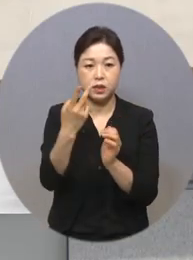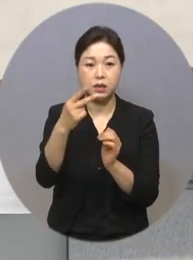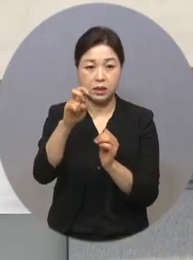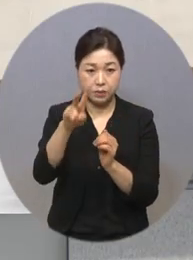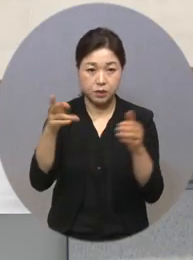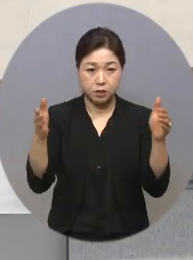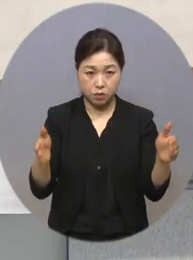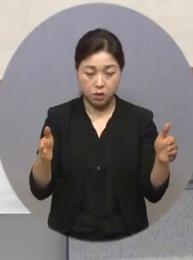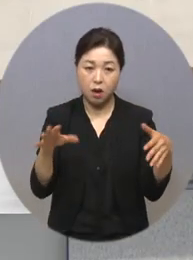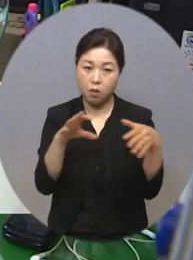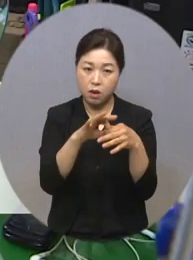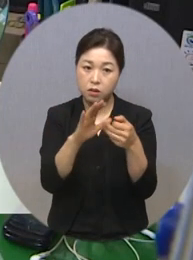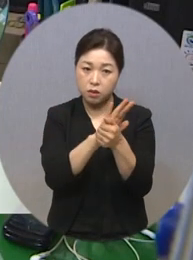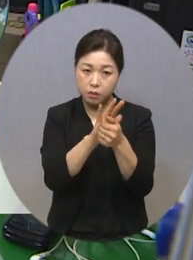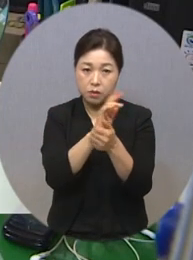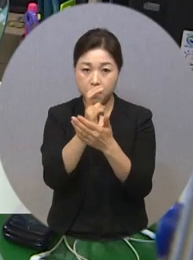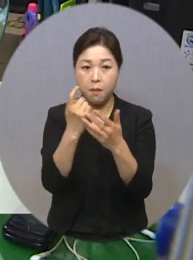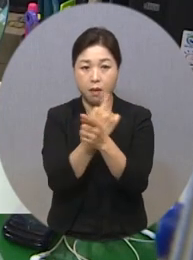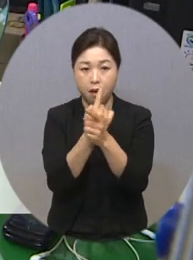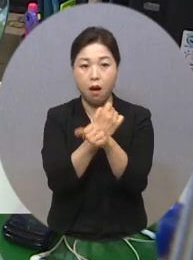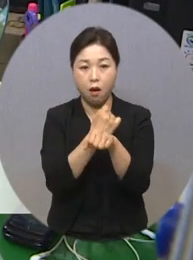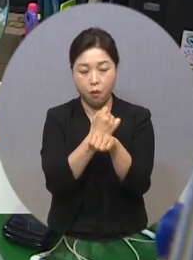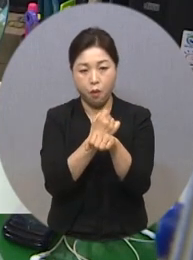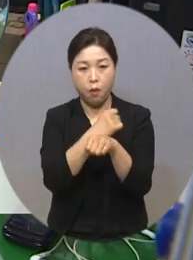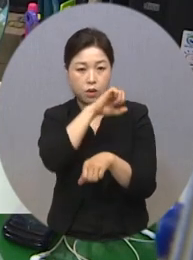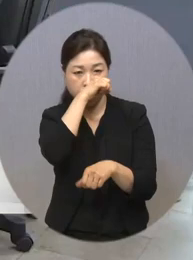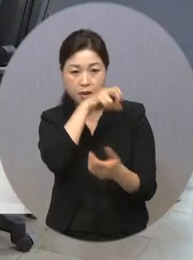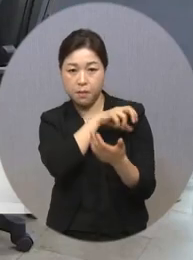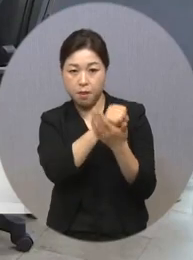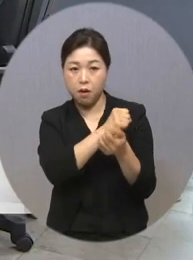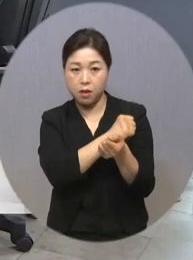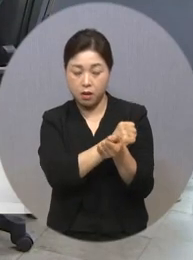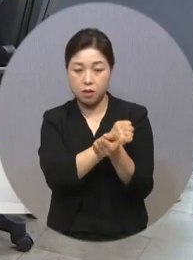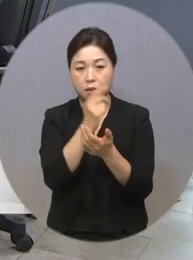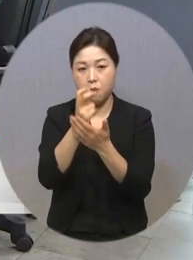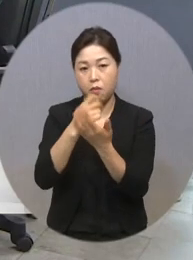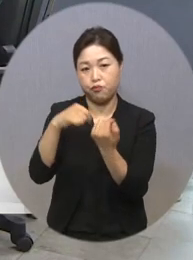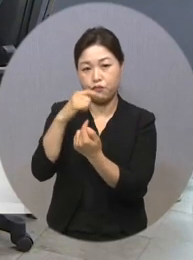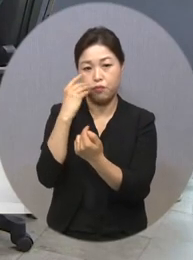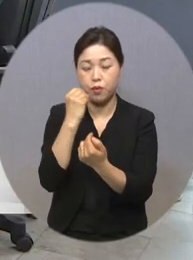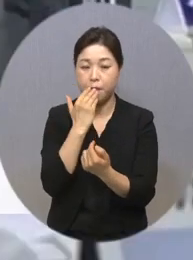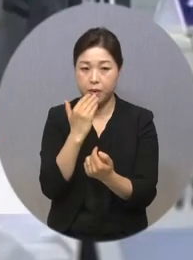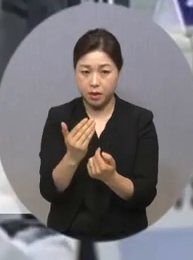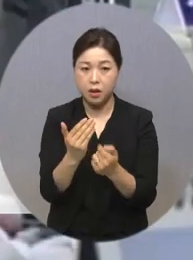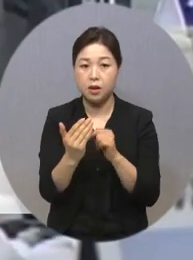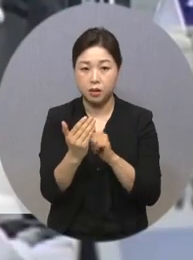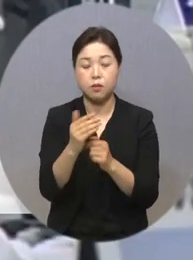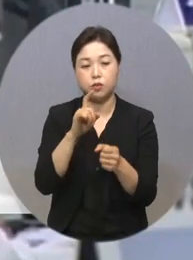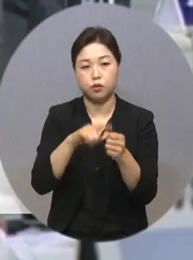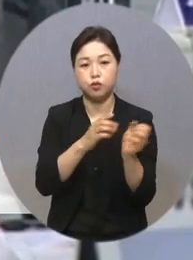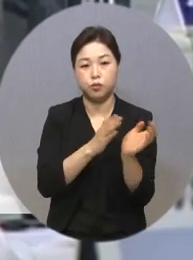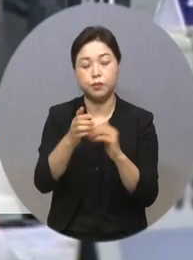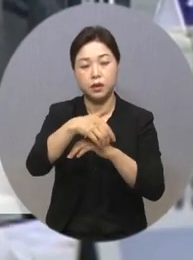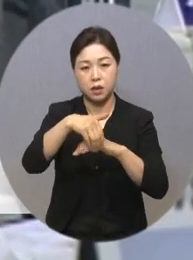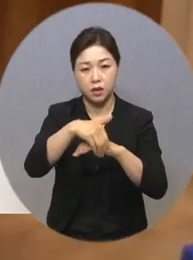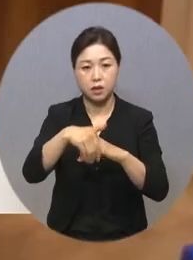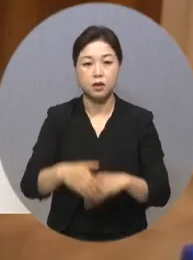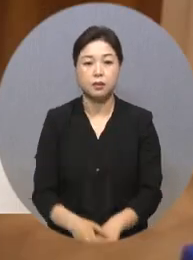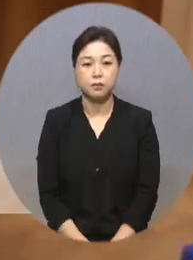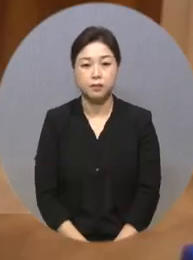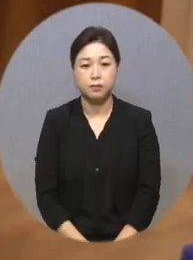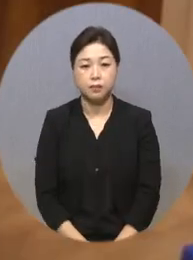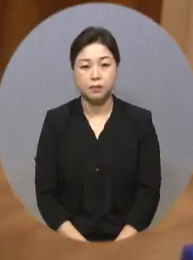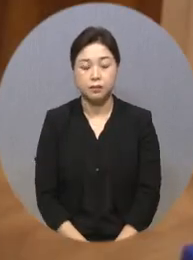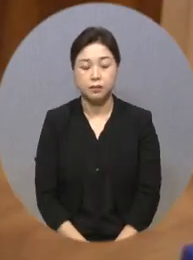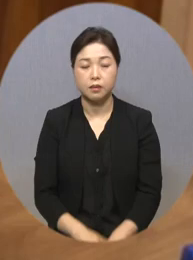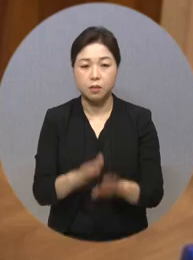지침 등을 정비하고 예산 등을 추가 확보해 제도가 현장에서 안착될 수 있도록 준비할 계획입니다.